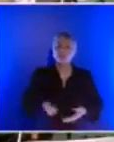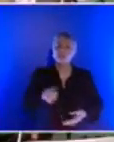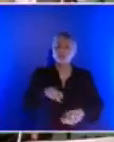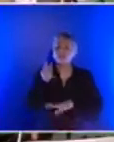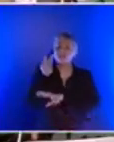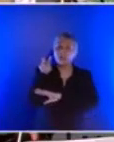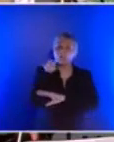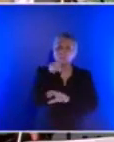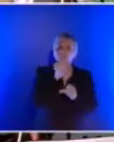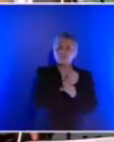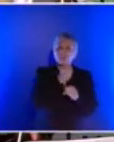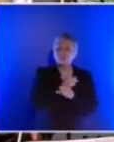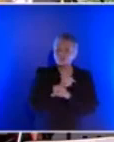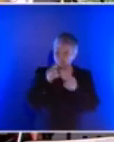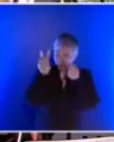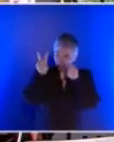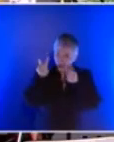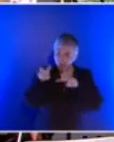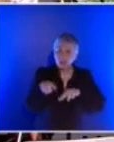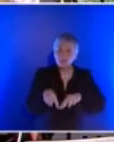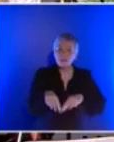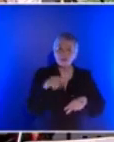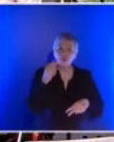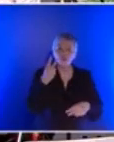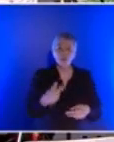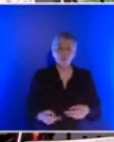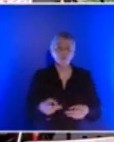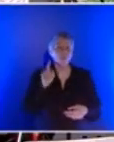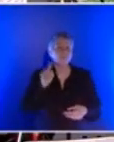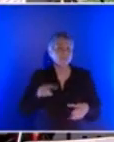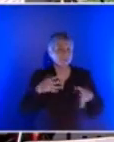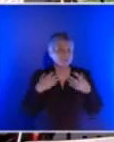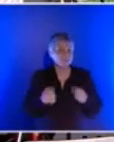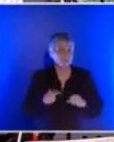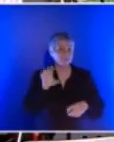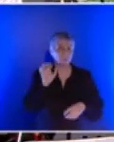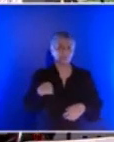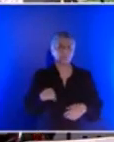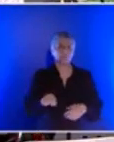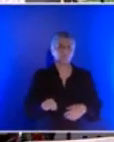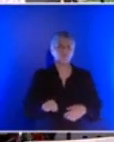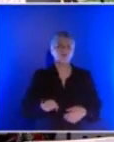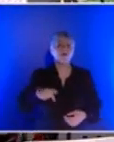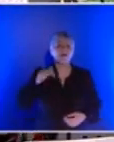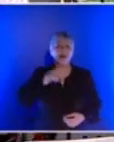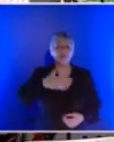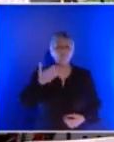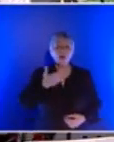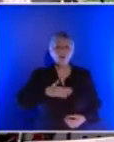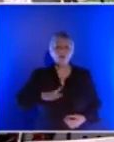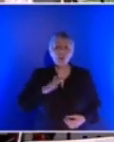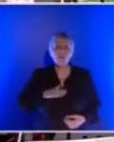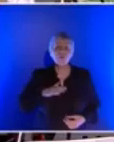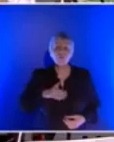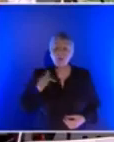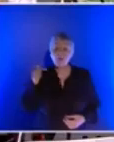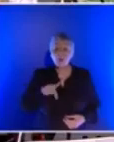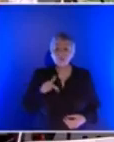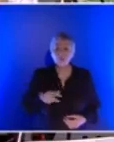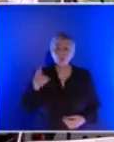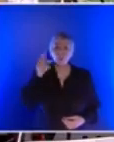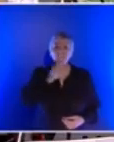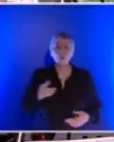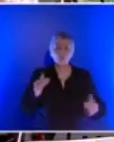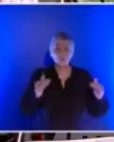Το φαινόμενο, επαναλαμβάνω, είναι θεμελιακό. Η βασική μορφή μείωσης των κοινωνικών